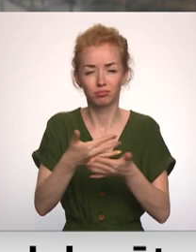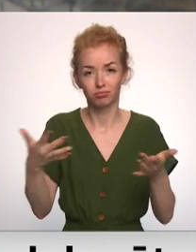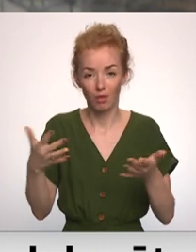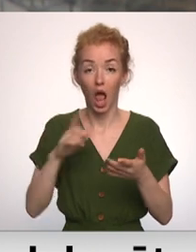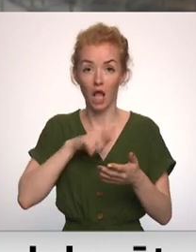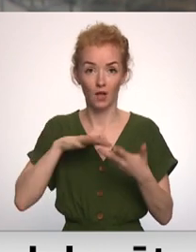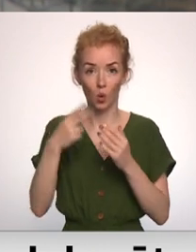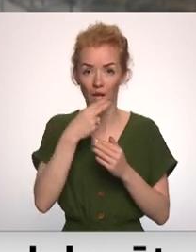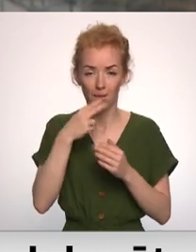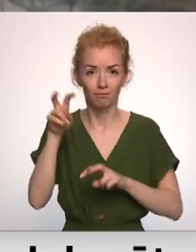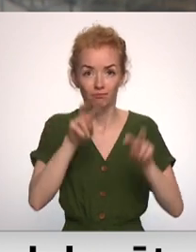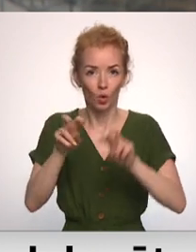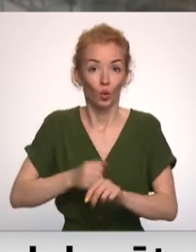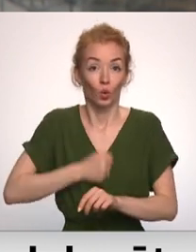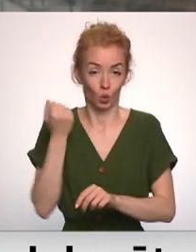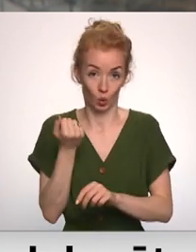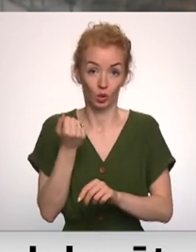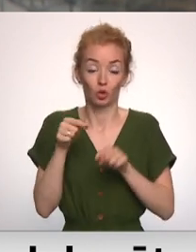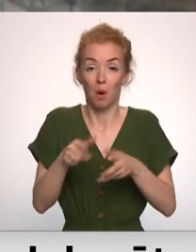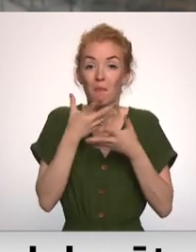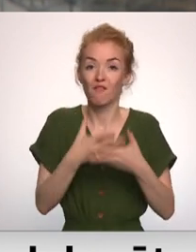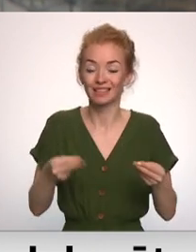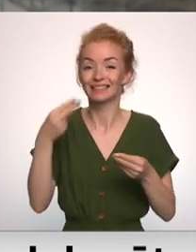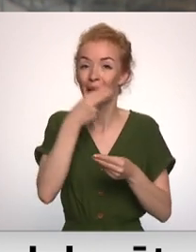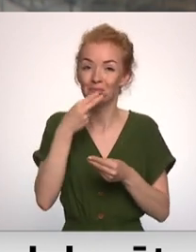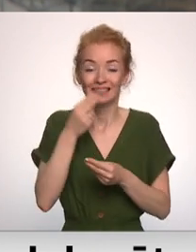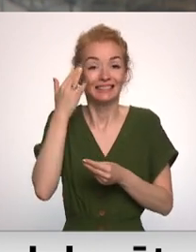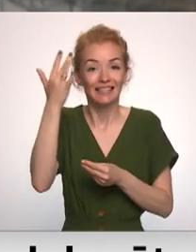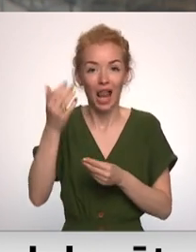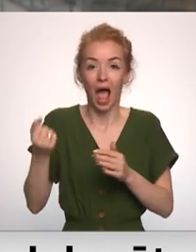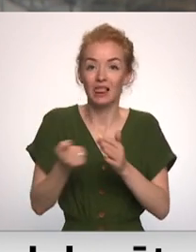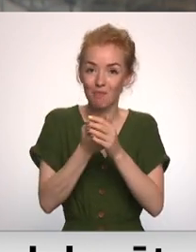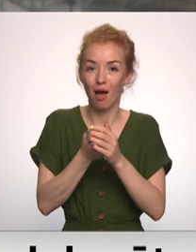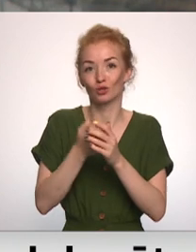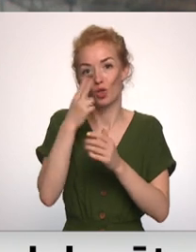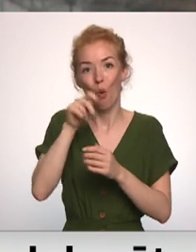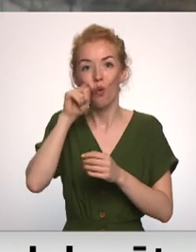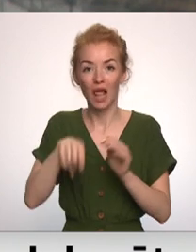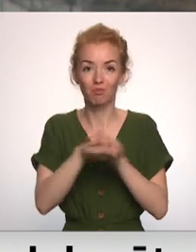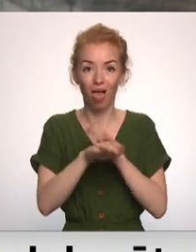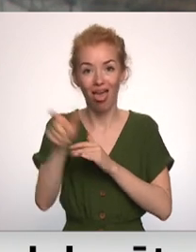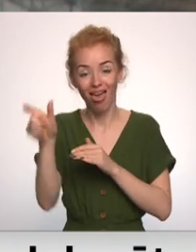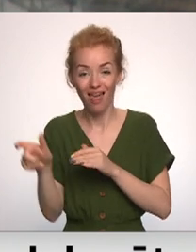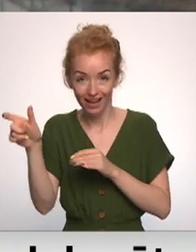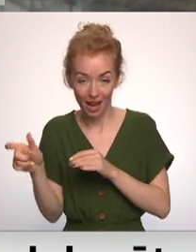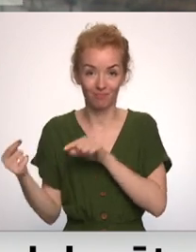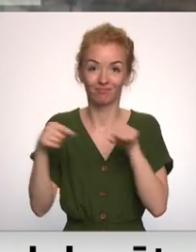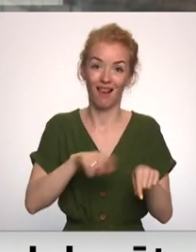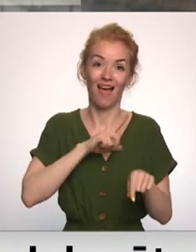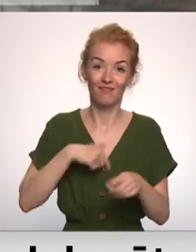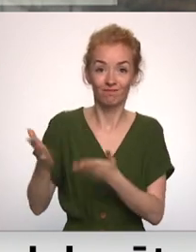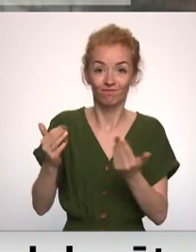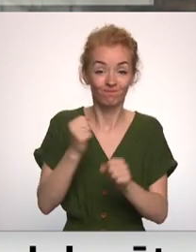atrast kļūst arvien grūtāk. Šopavasar saimniecības cerēja, ka atbalsts būs Ukrainas iedzīvotāji, kuri patvērumu no kara raduši